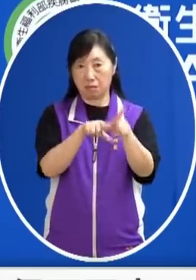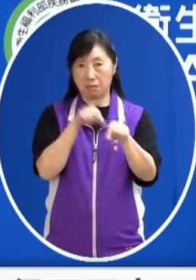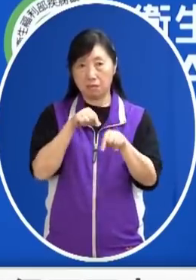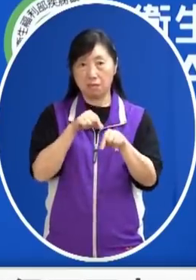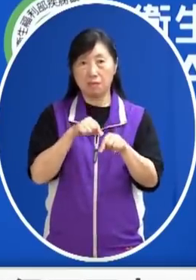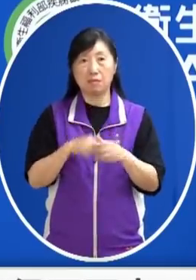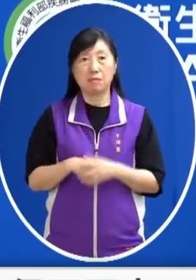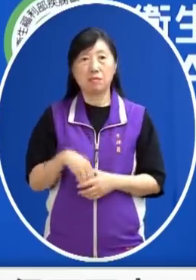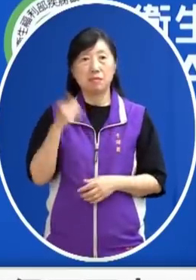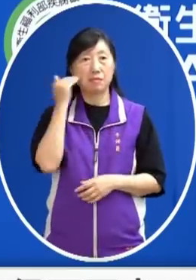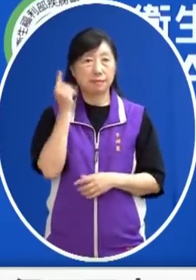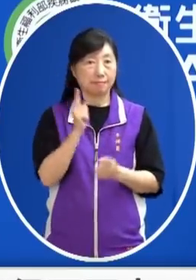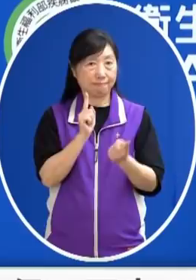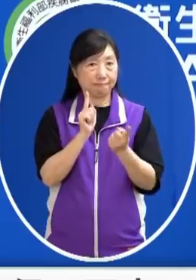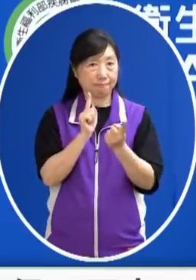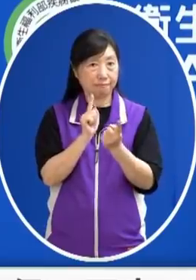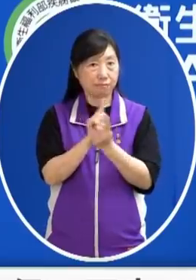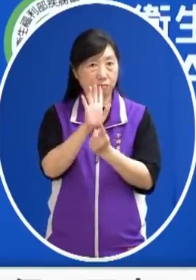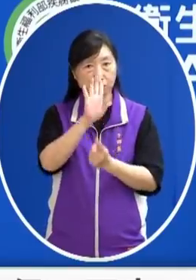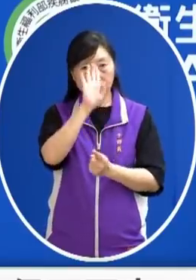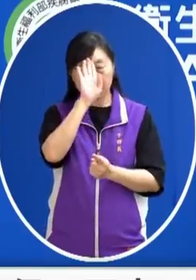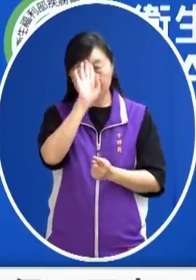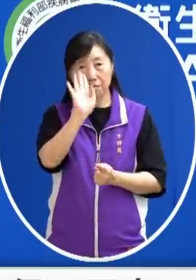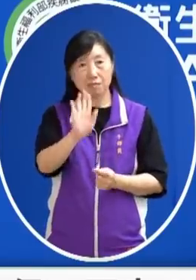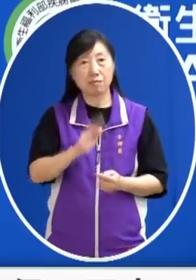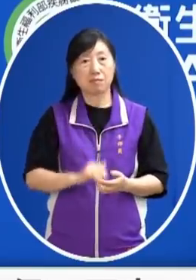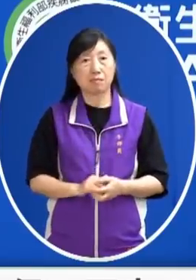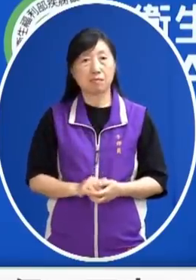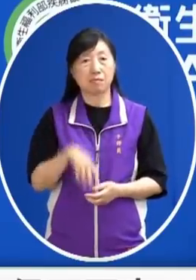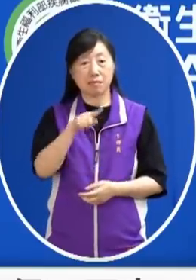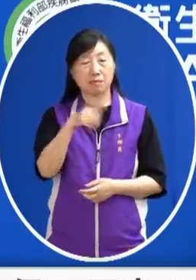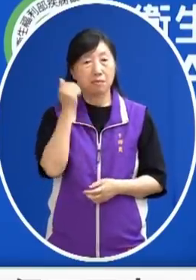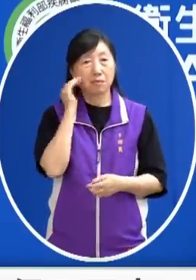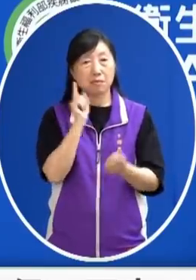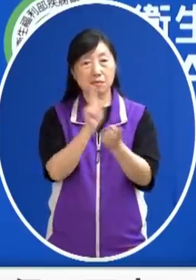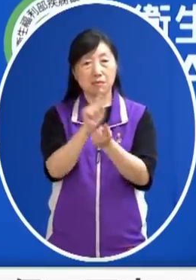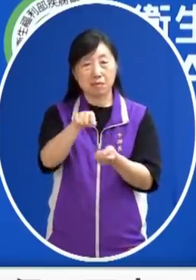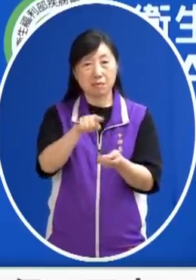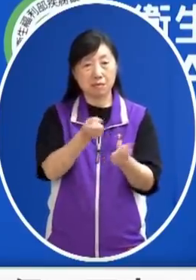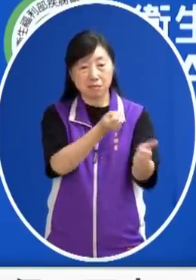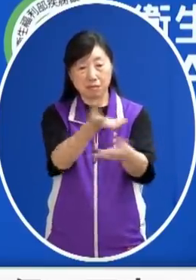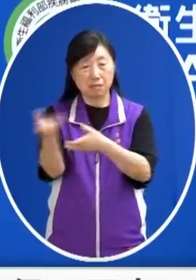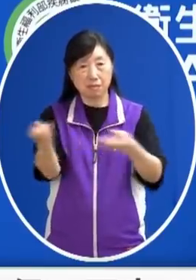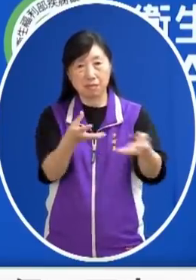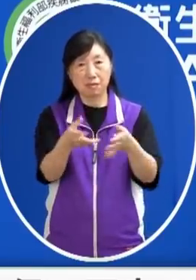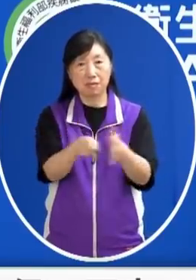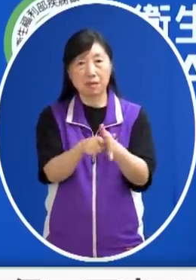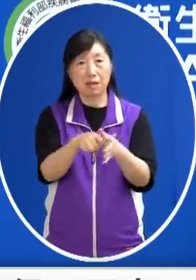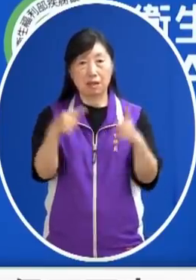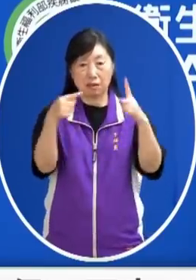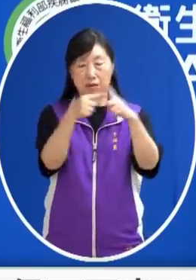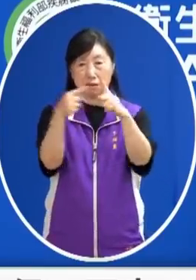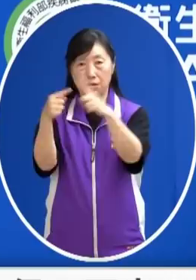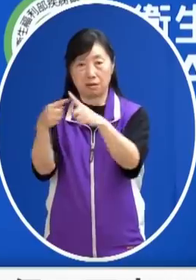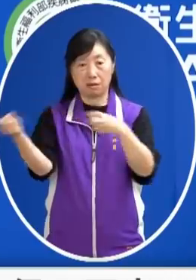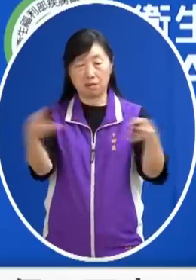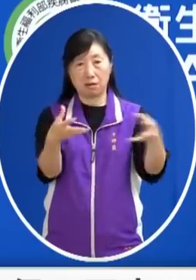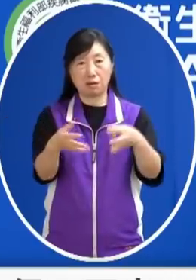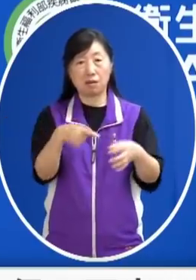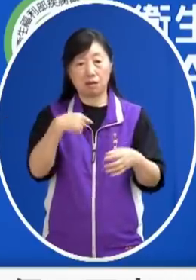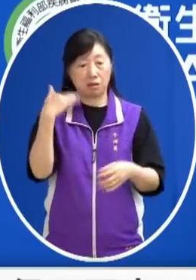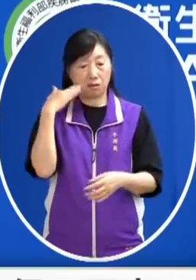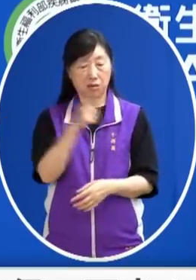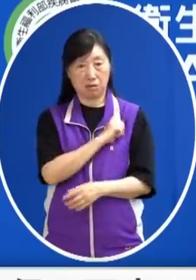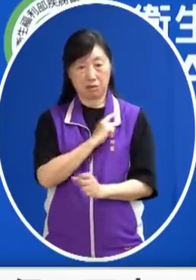是不是万一有什么样的一个疾病的发生、传染的发生的时候，这个传播链在人与人之间就被切断